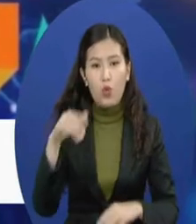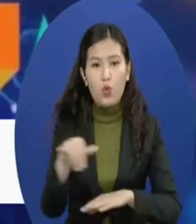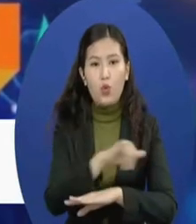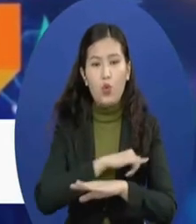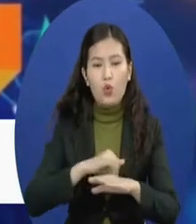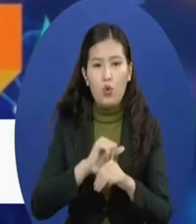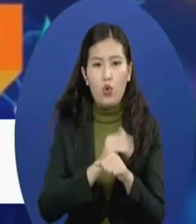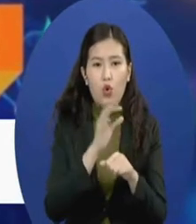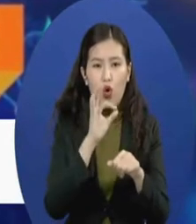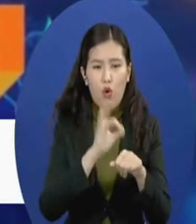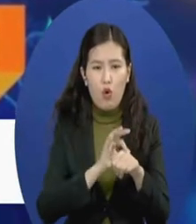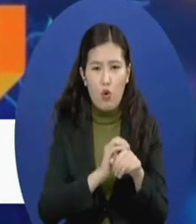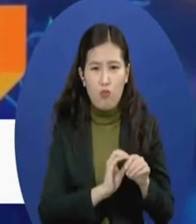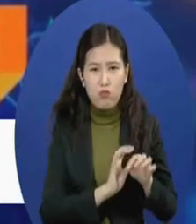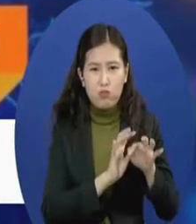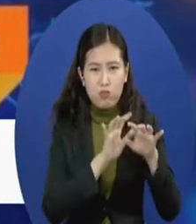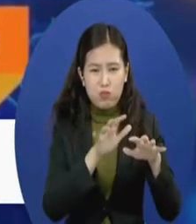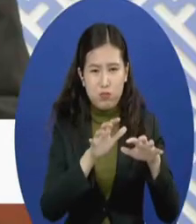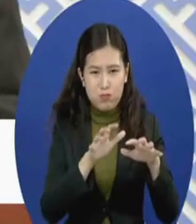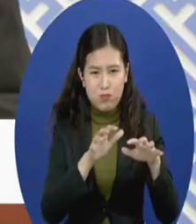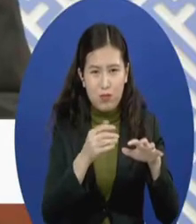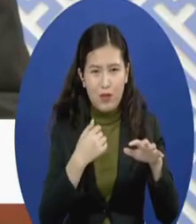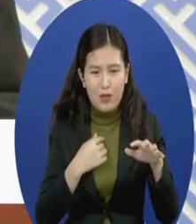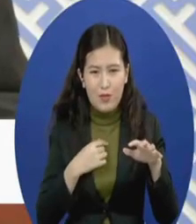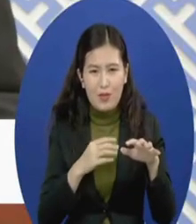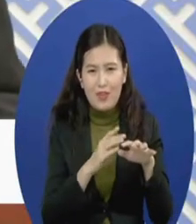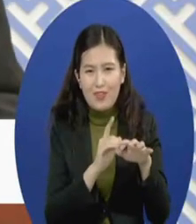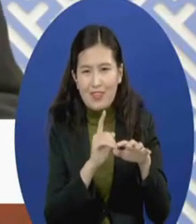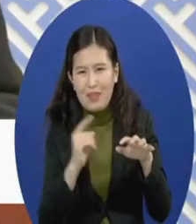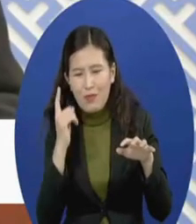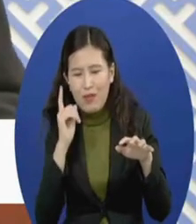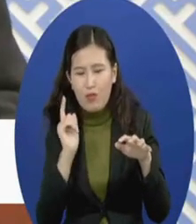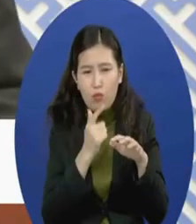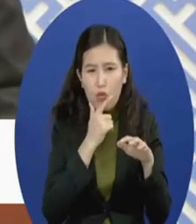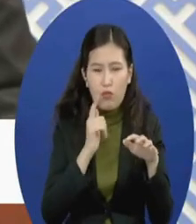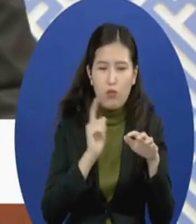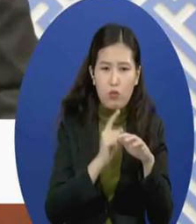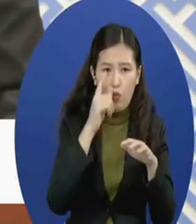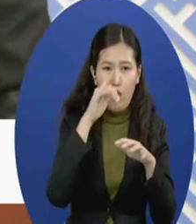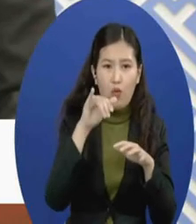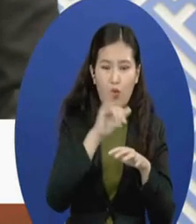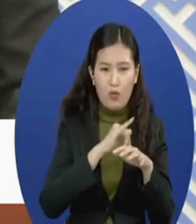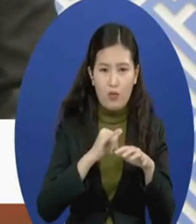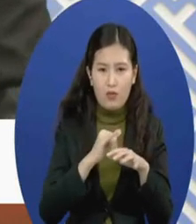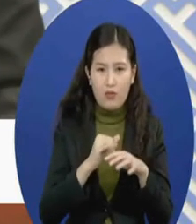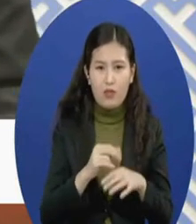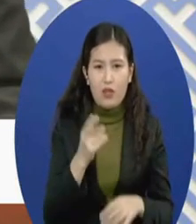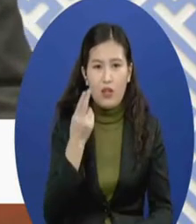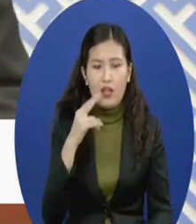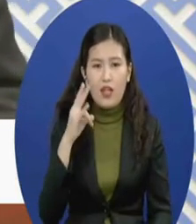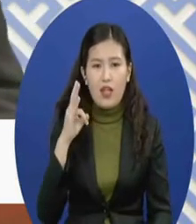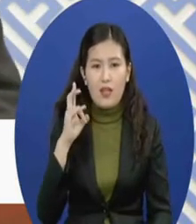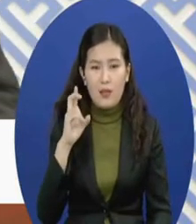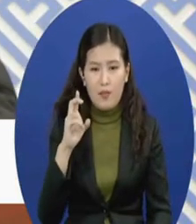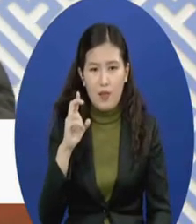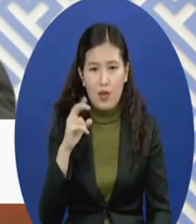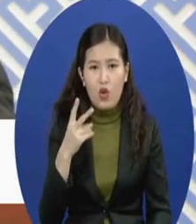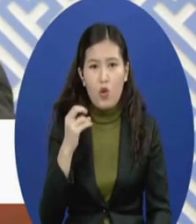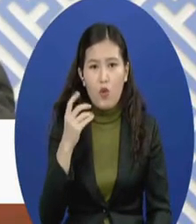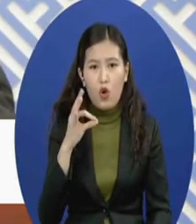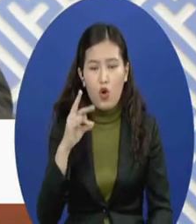тахлын нөлөөлөөс ангилд үлдсэнгүй. Дотоодын нийт бүтээгдэхүүн 2020 оны эхний 9 сарын